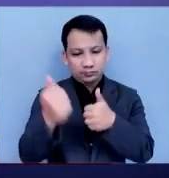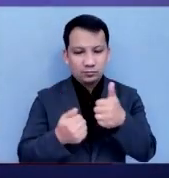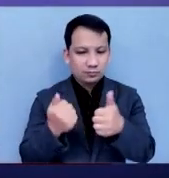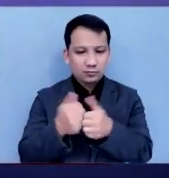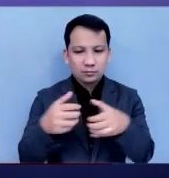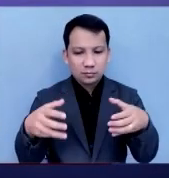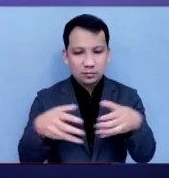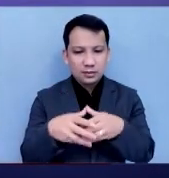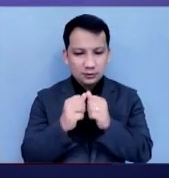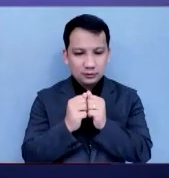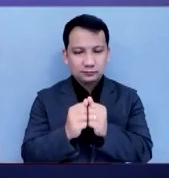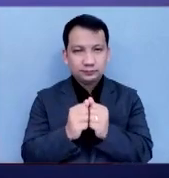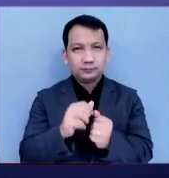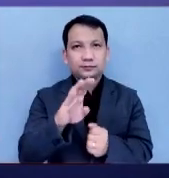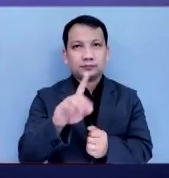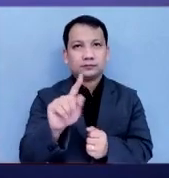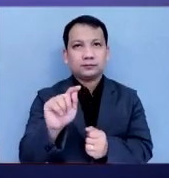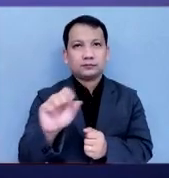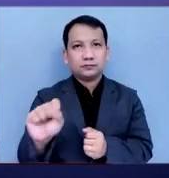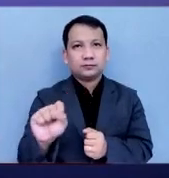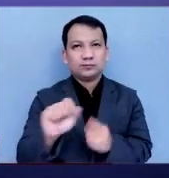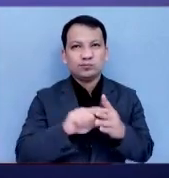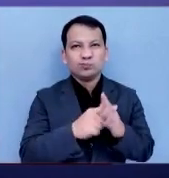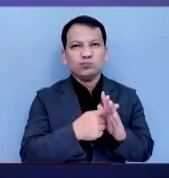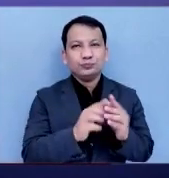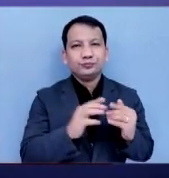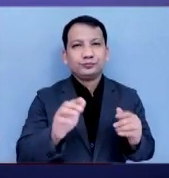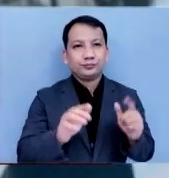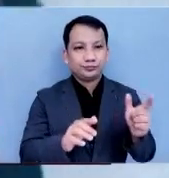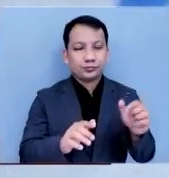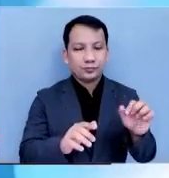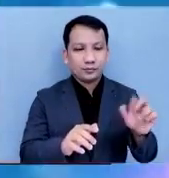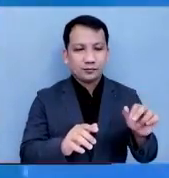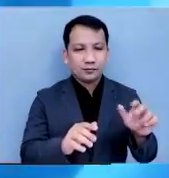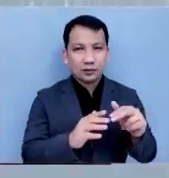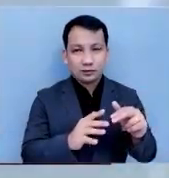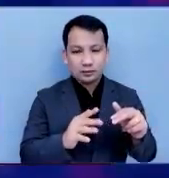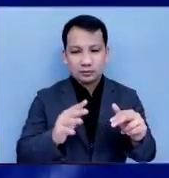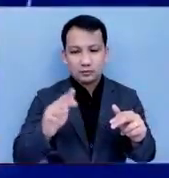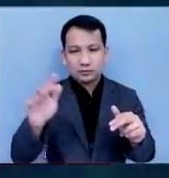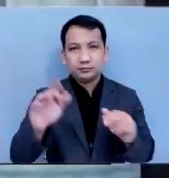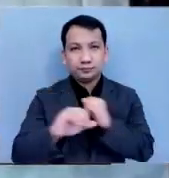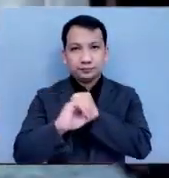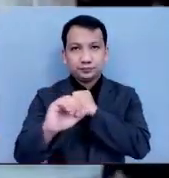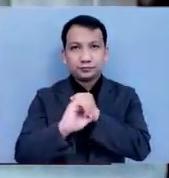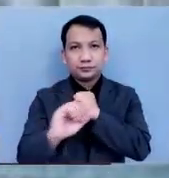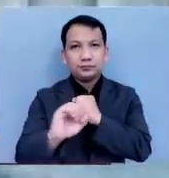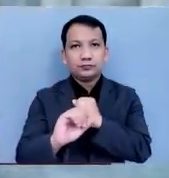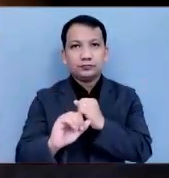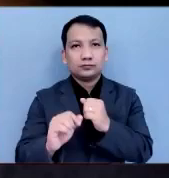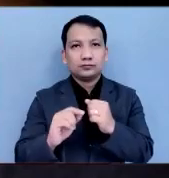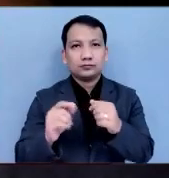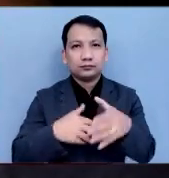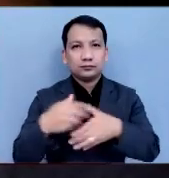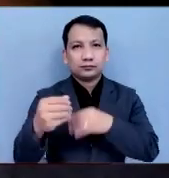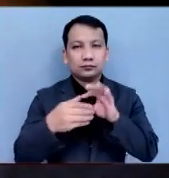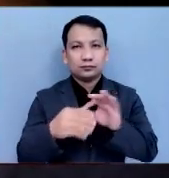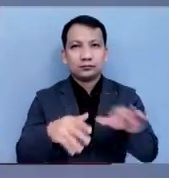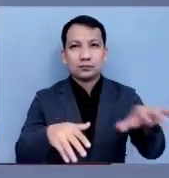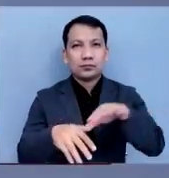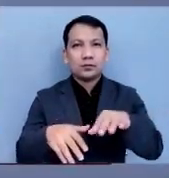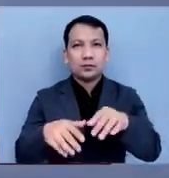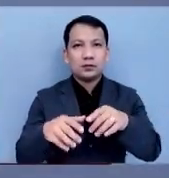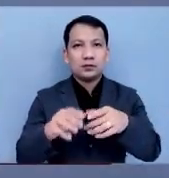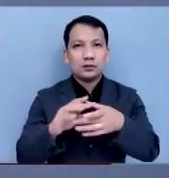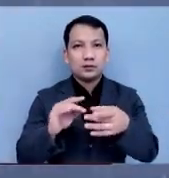ng BTS simula na mag-debut sila noong 2013. At para ipromote ang libro, naglabas din sila ng trailer na